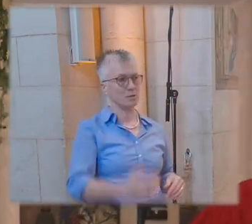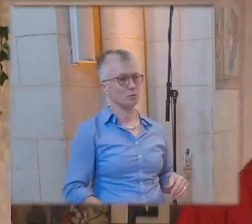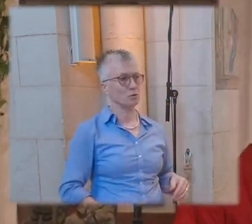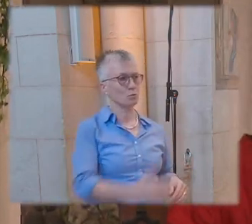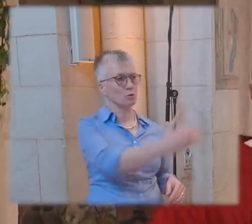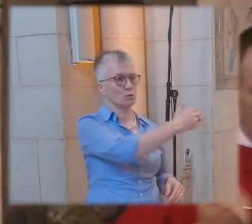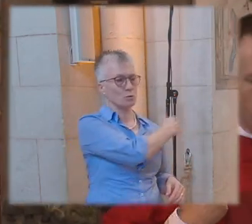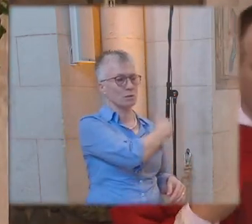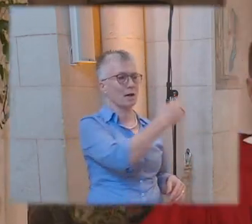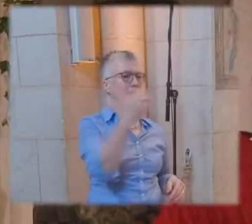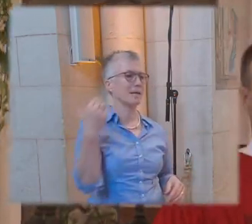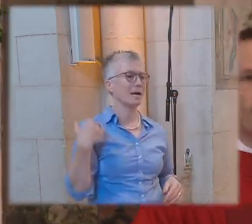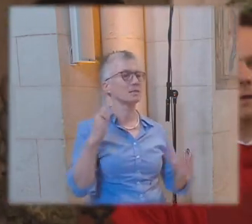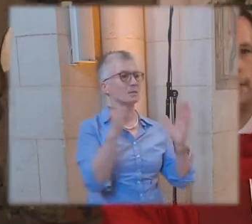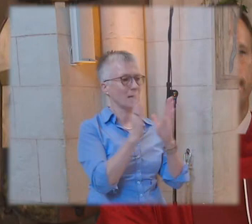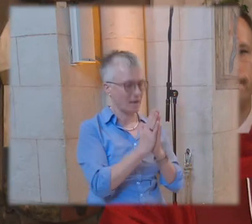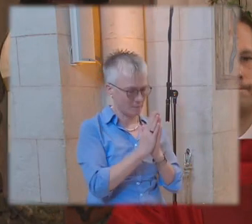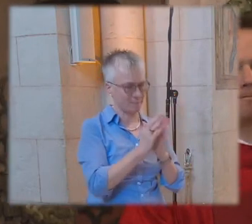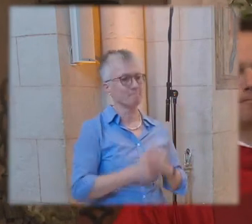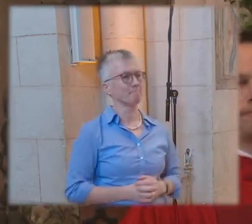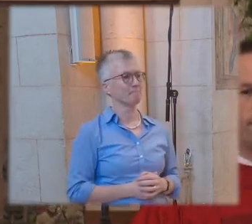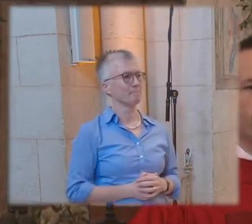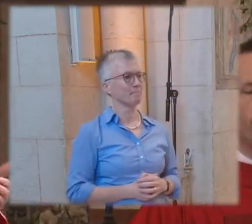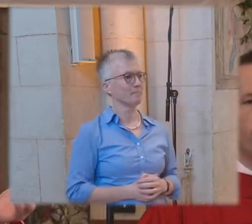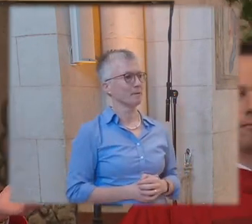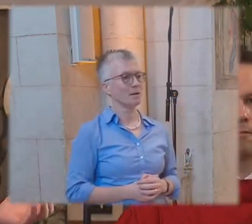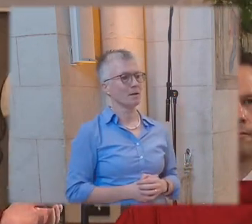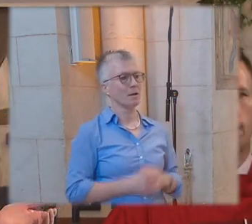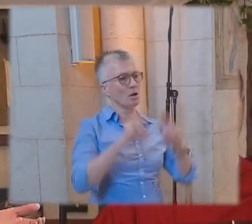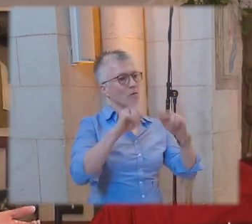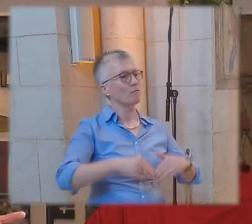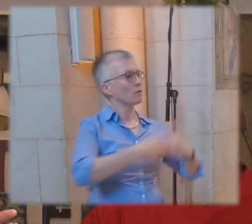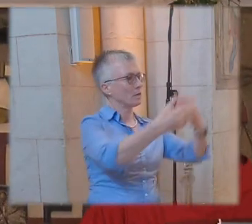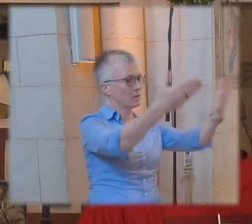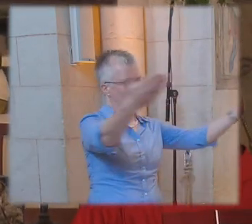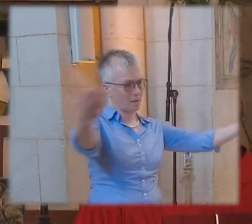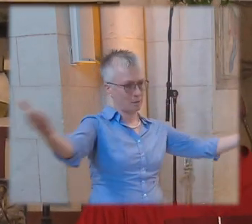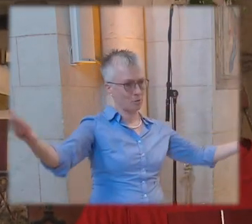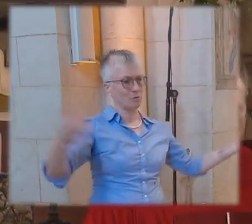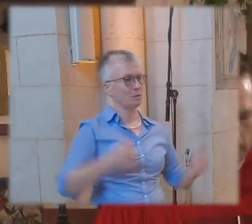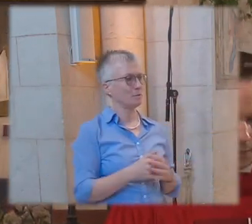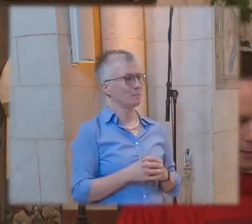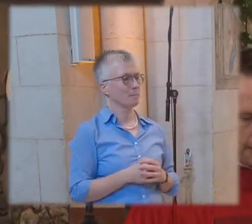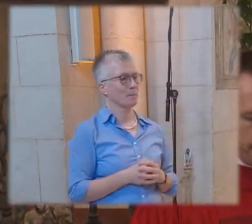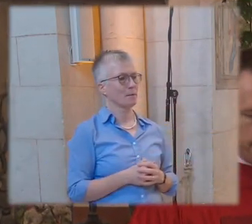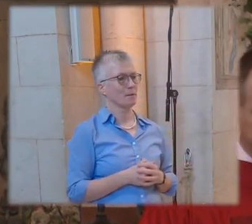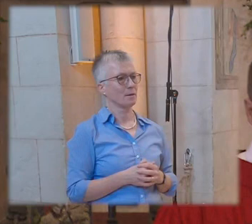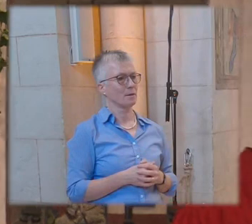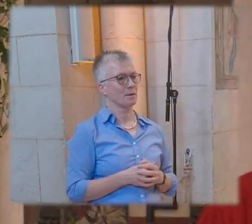des Heiligen Geistes. Amen. Der Friede sei mit euch. Und mit deinem